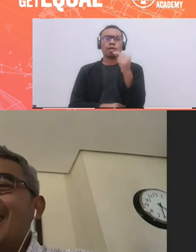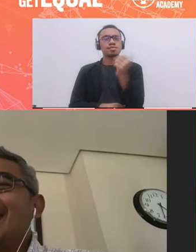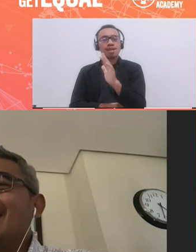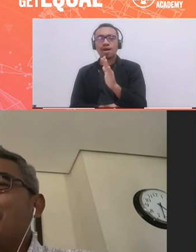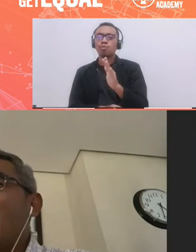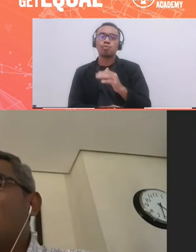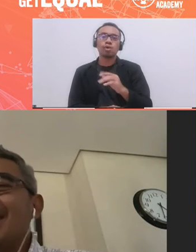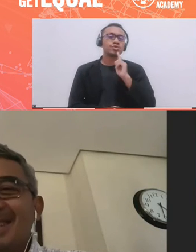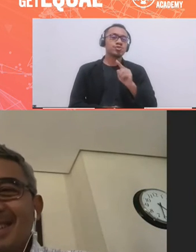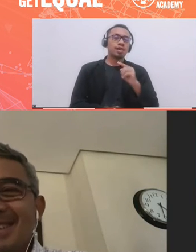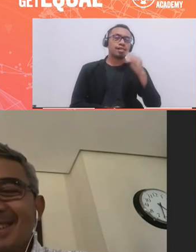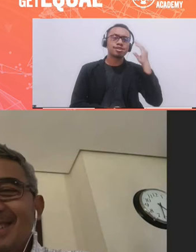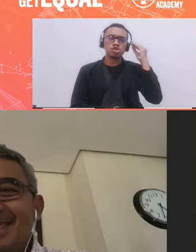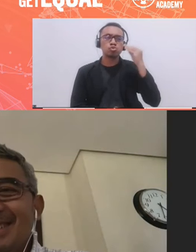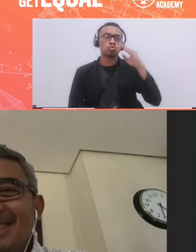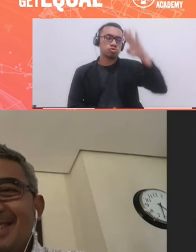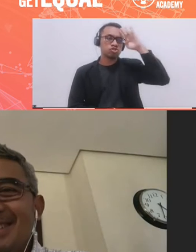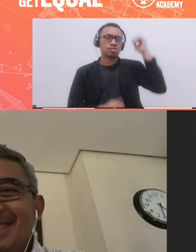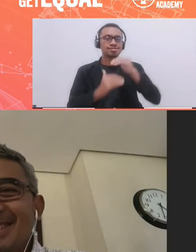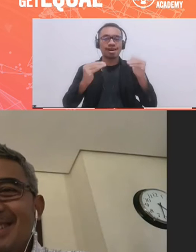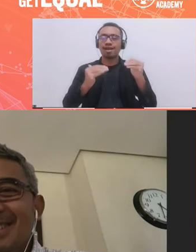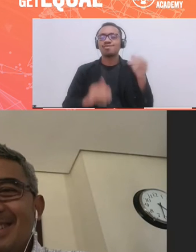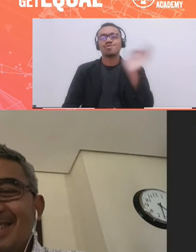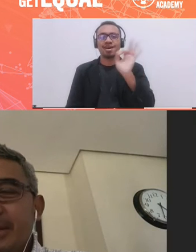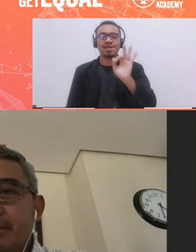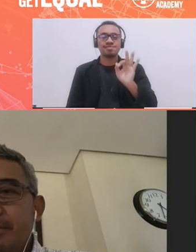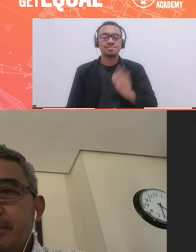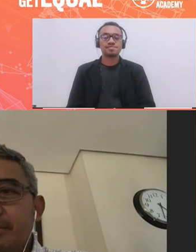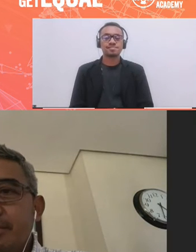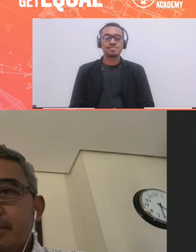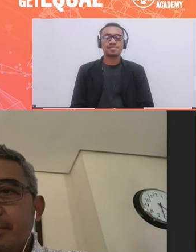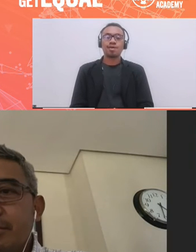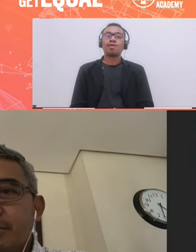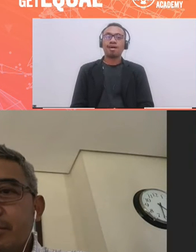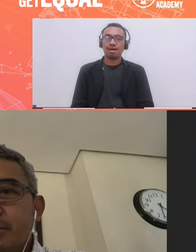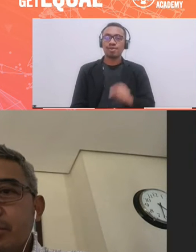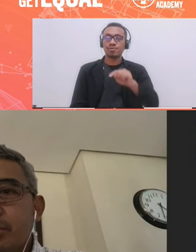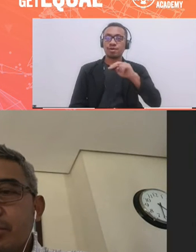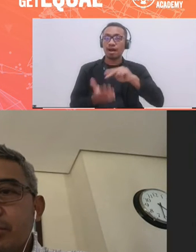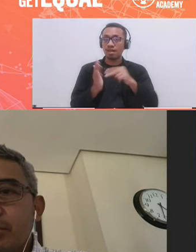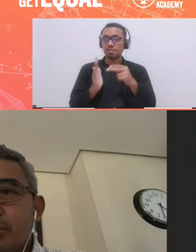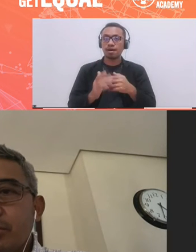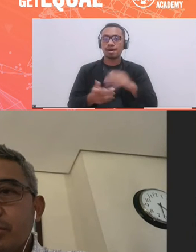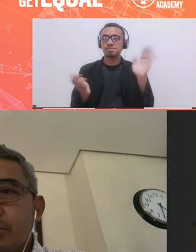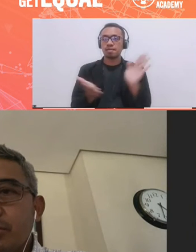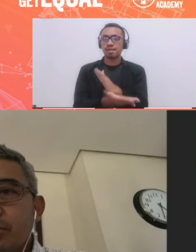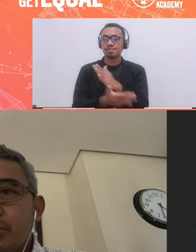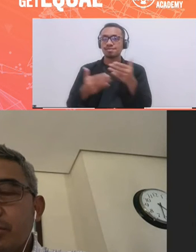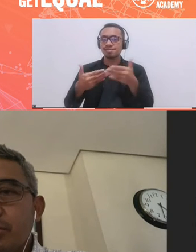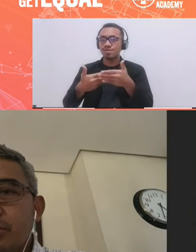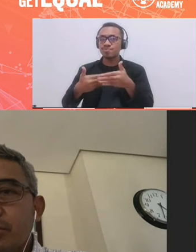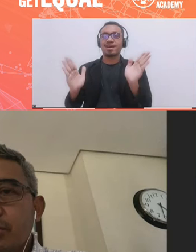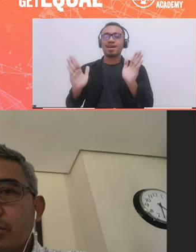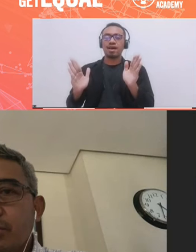kesetaraan gender, jauh banget. Ya. Tapi artinya kita mau bilang bahwa membuka kesempatan, menciptakan kondisi-kondisi yang